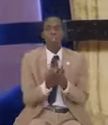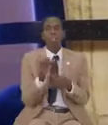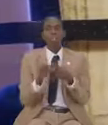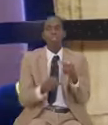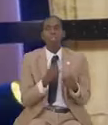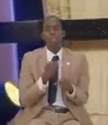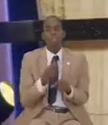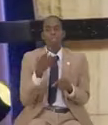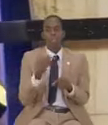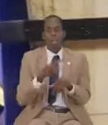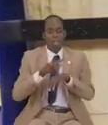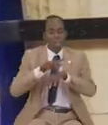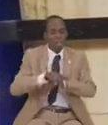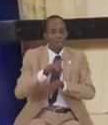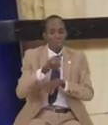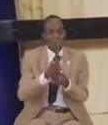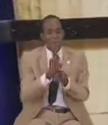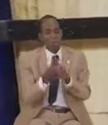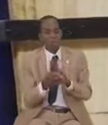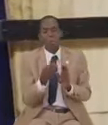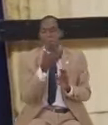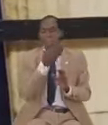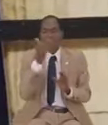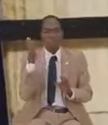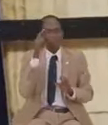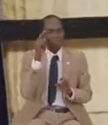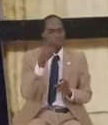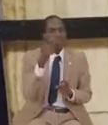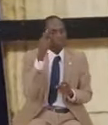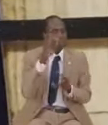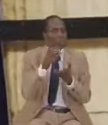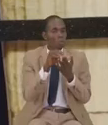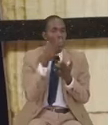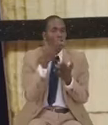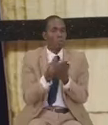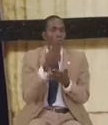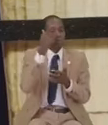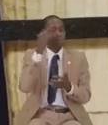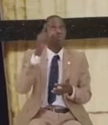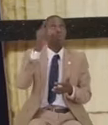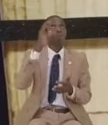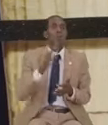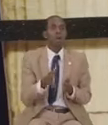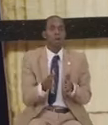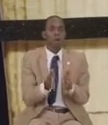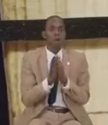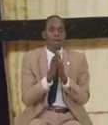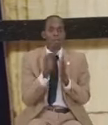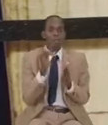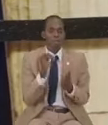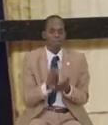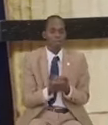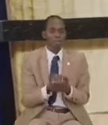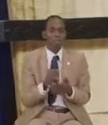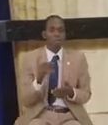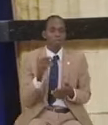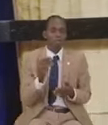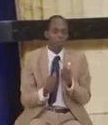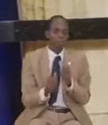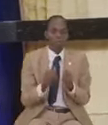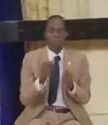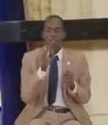durant ces années plus tu te repends tôt plus cela soit cela sera